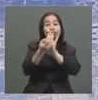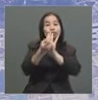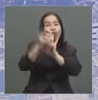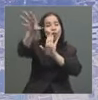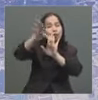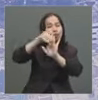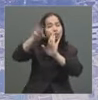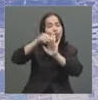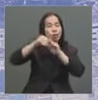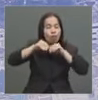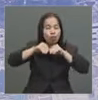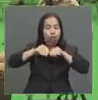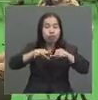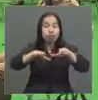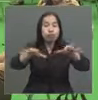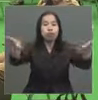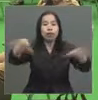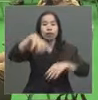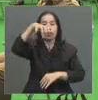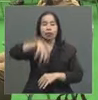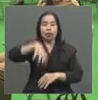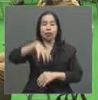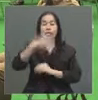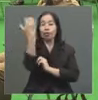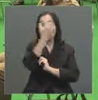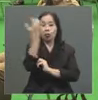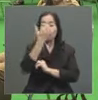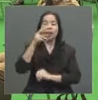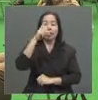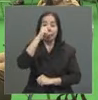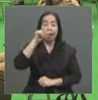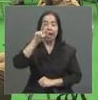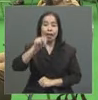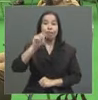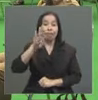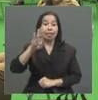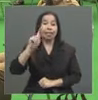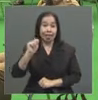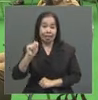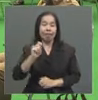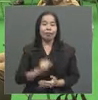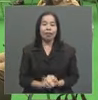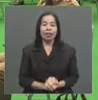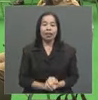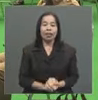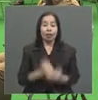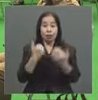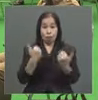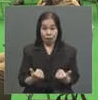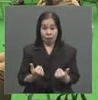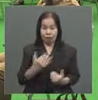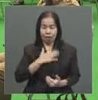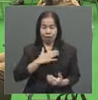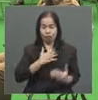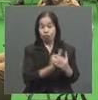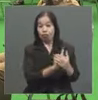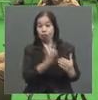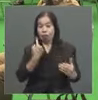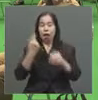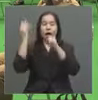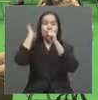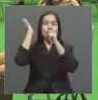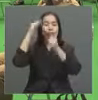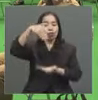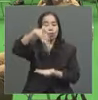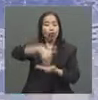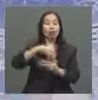ถานี NBT2 นะครับครับก็วันนี้ในนามของโฆษกสบค.